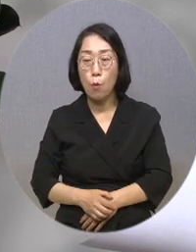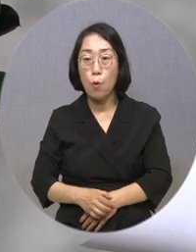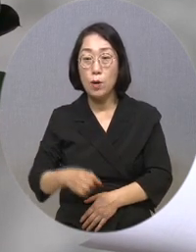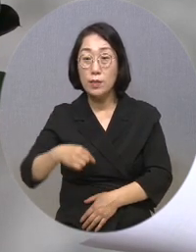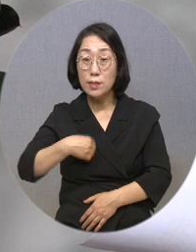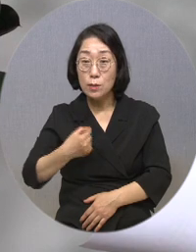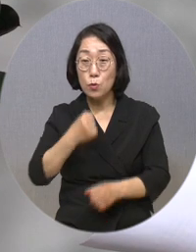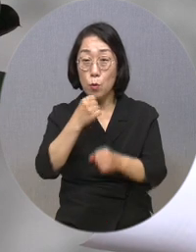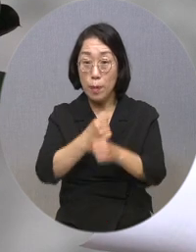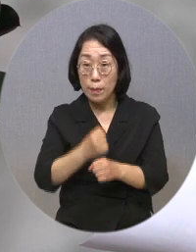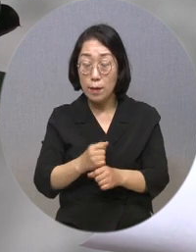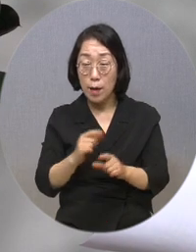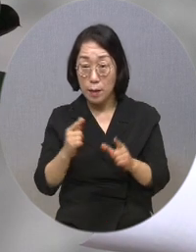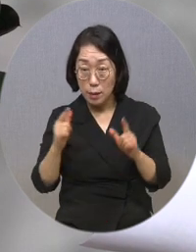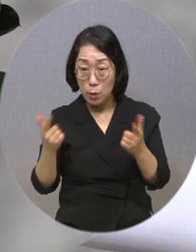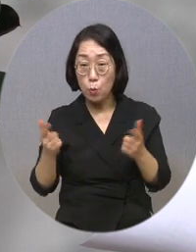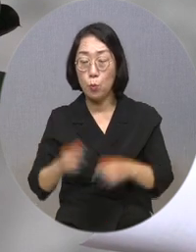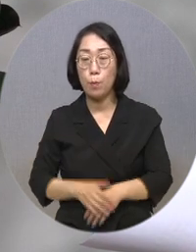없이 전부 다